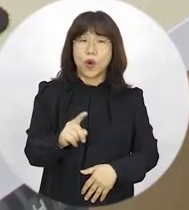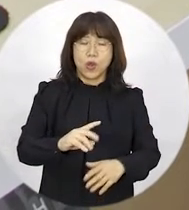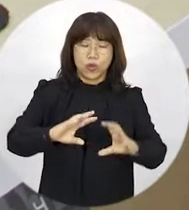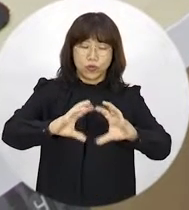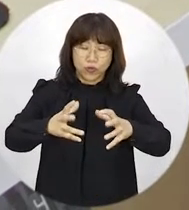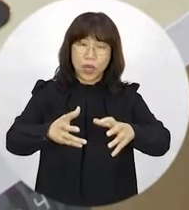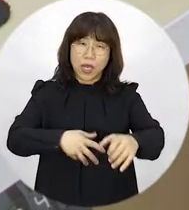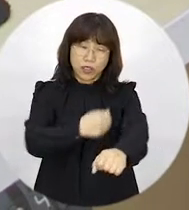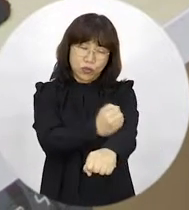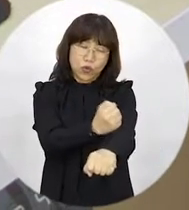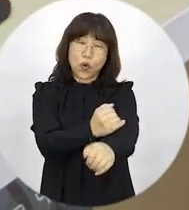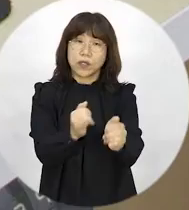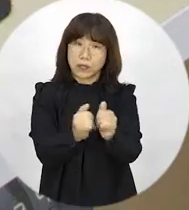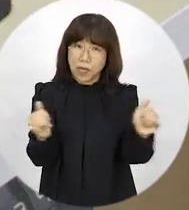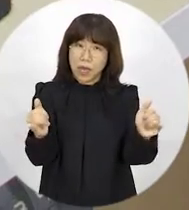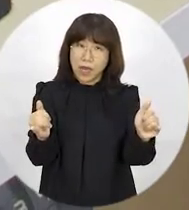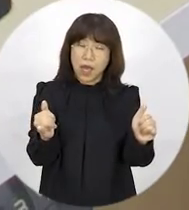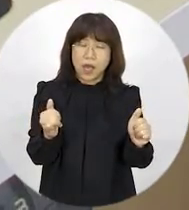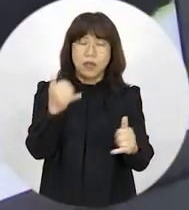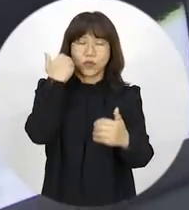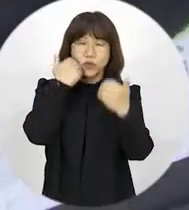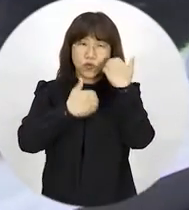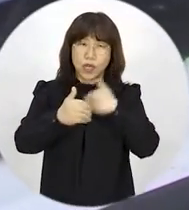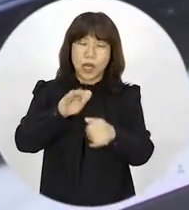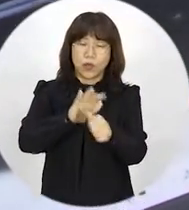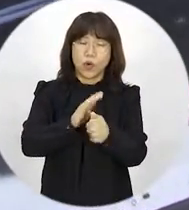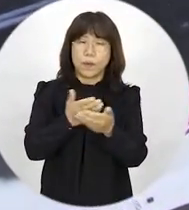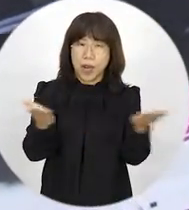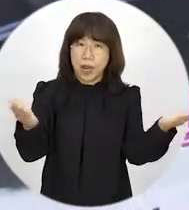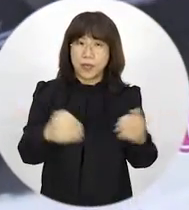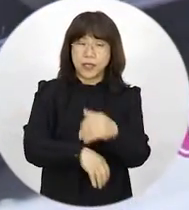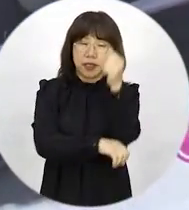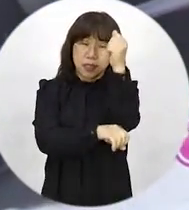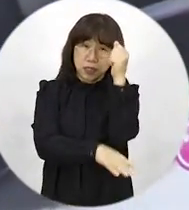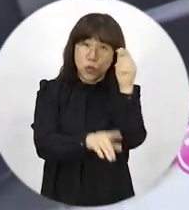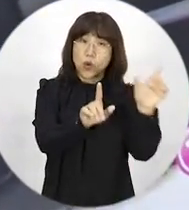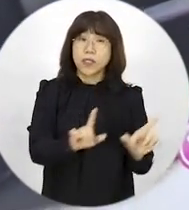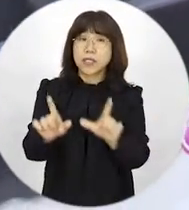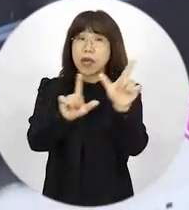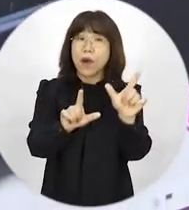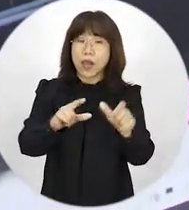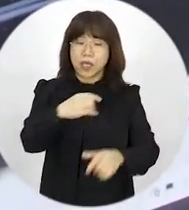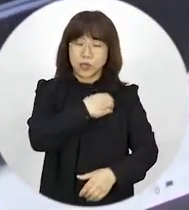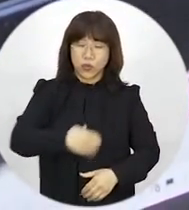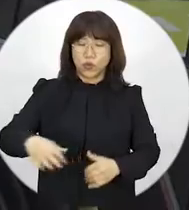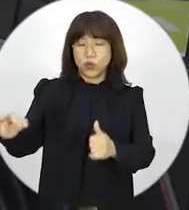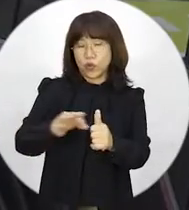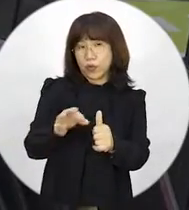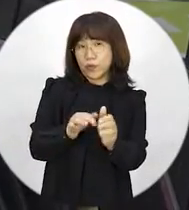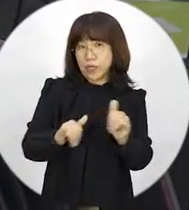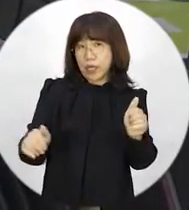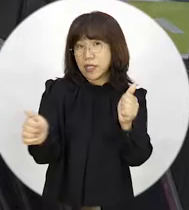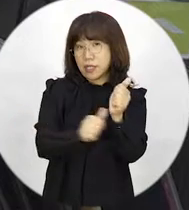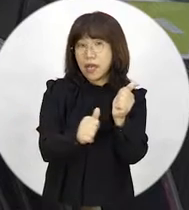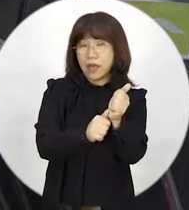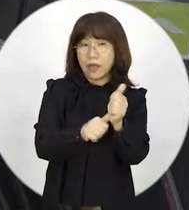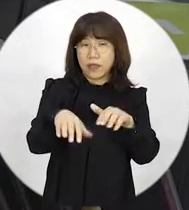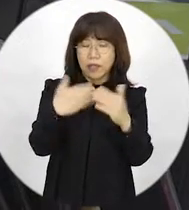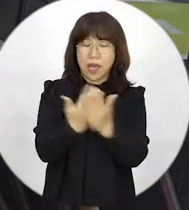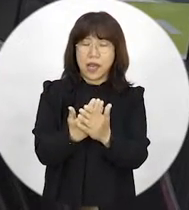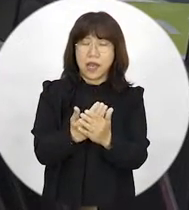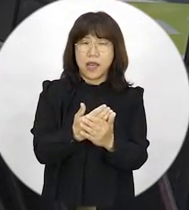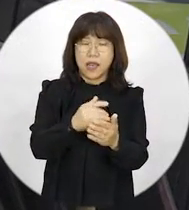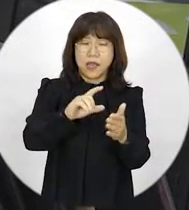판정을 받은 국가유공자면 누구나 받을 수 있으며 기초생활수급자와 차상위 계층의 경우 제품 가격에 따라